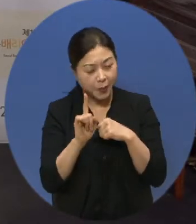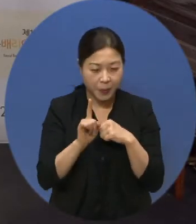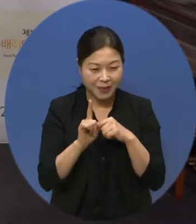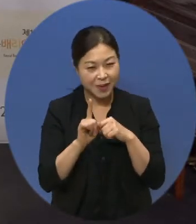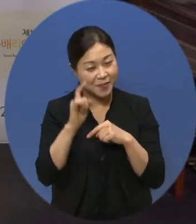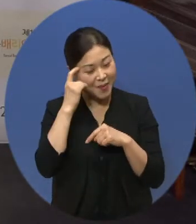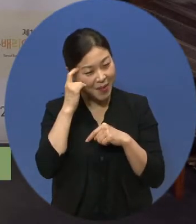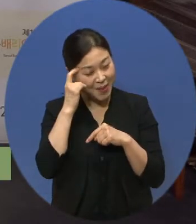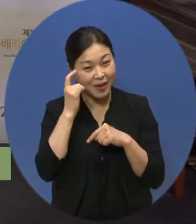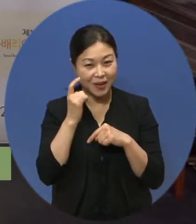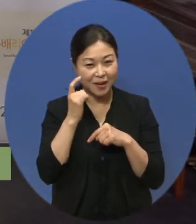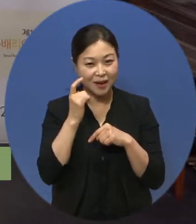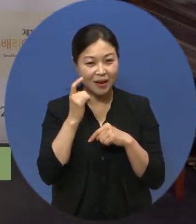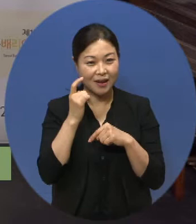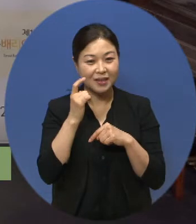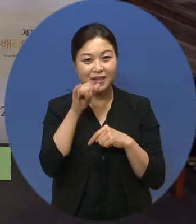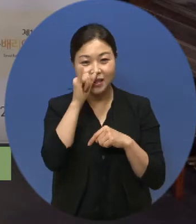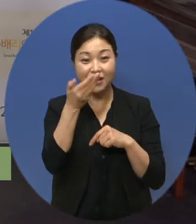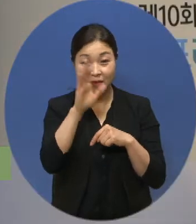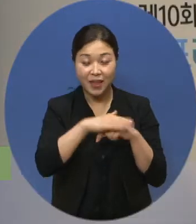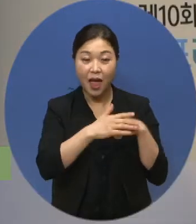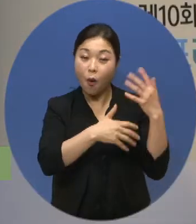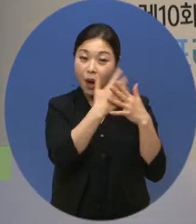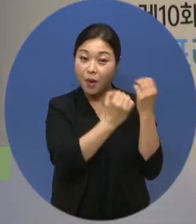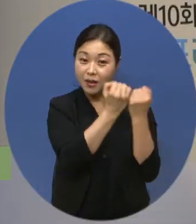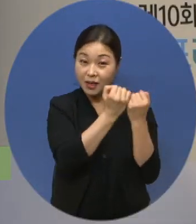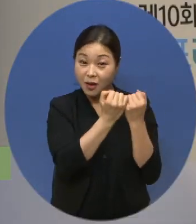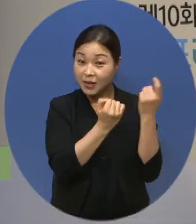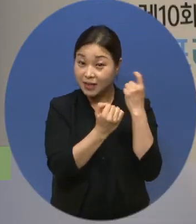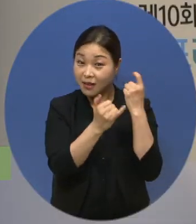재미가 있긴 하지만 화면 해설이 좀 더해지면서 그